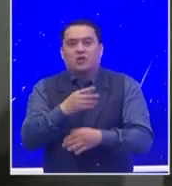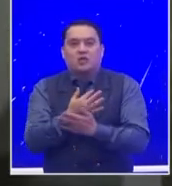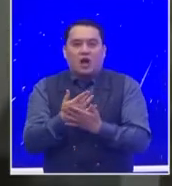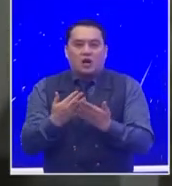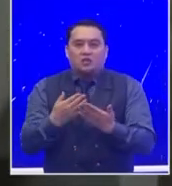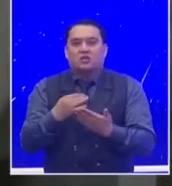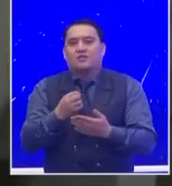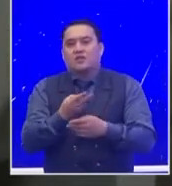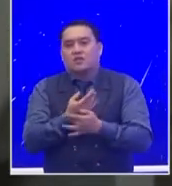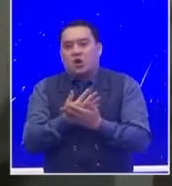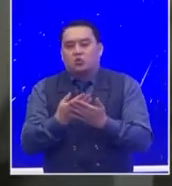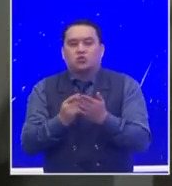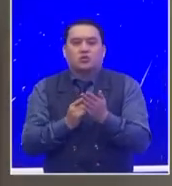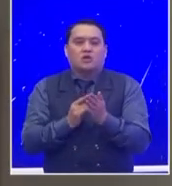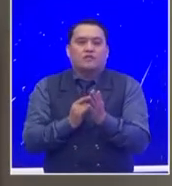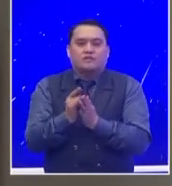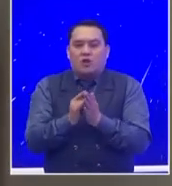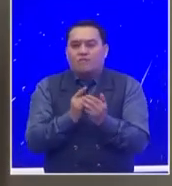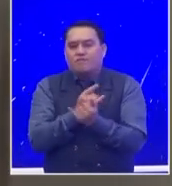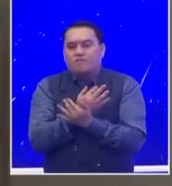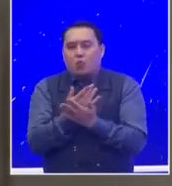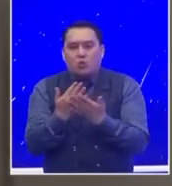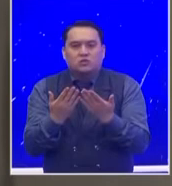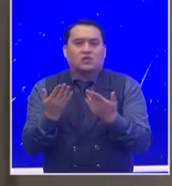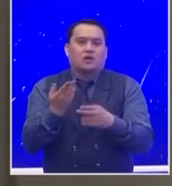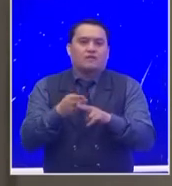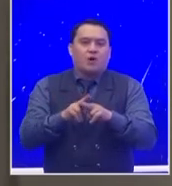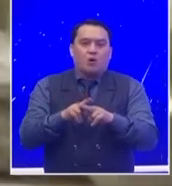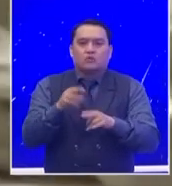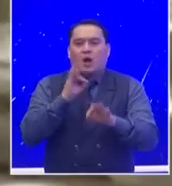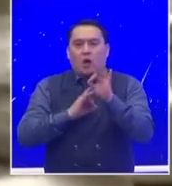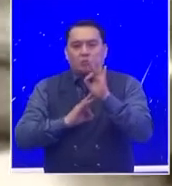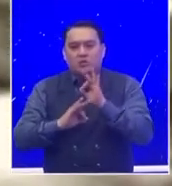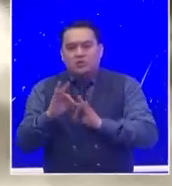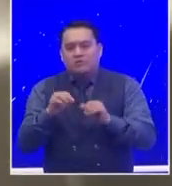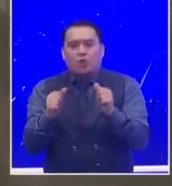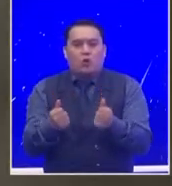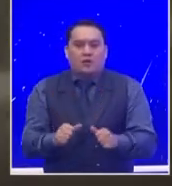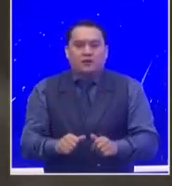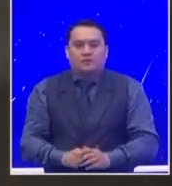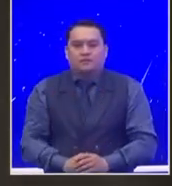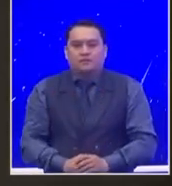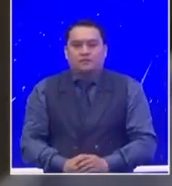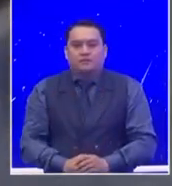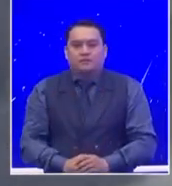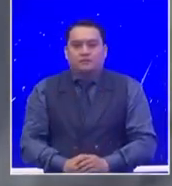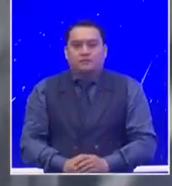наименований дезинфицирующих средств. В повышенном спросе концентраты и таблетированные формы.